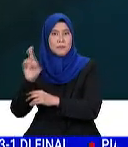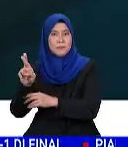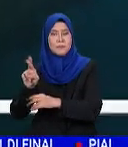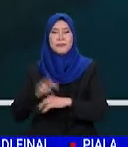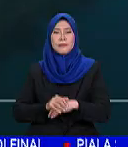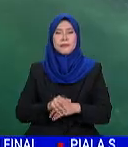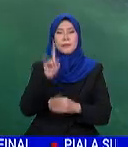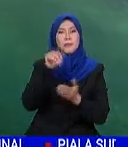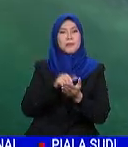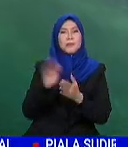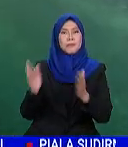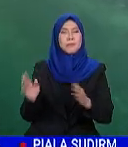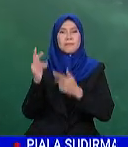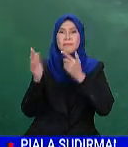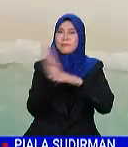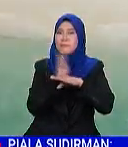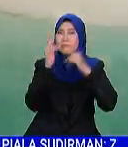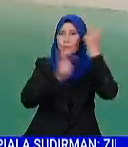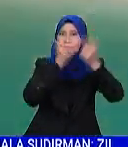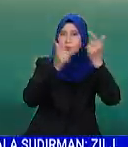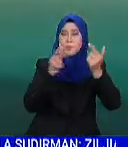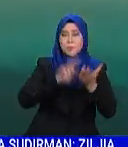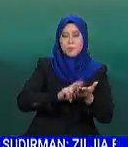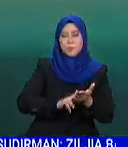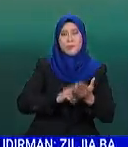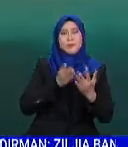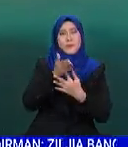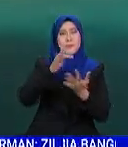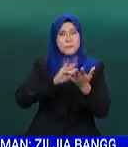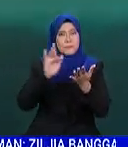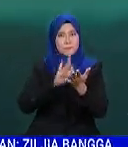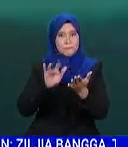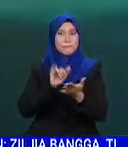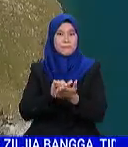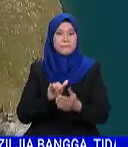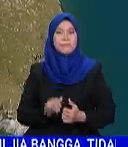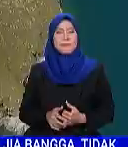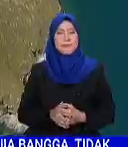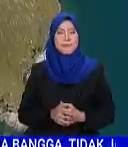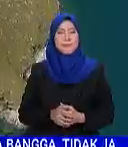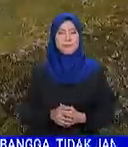Seramai 1,000 pengusaha pelancongan di negeri ini telah berdaftar menerusi aplikasi berkenaan.